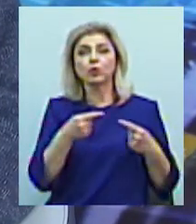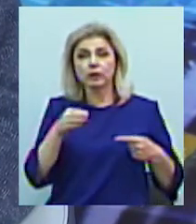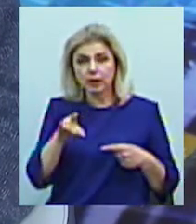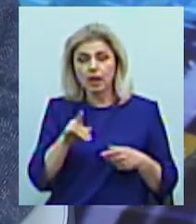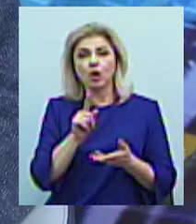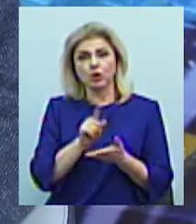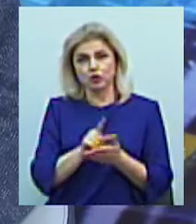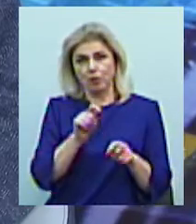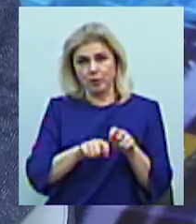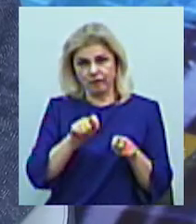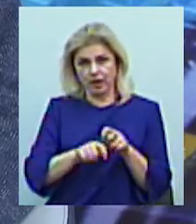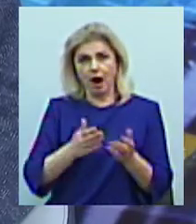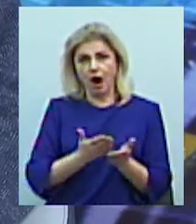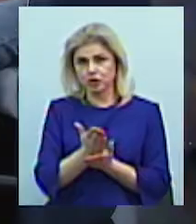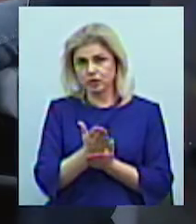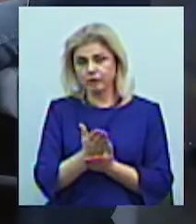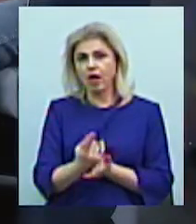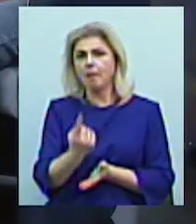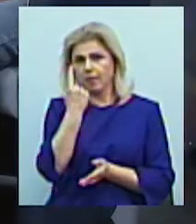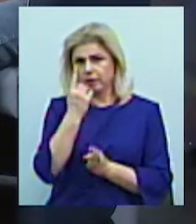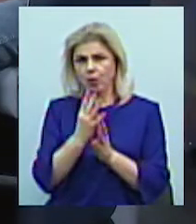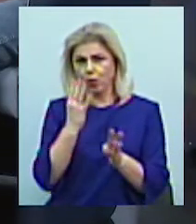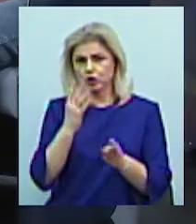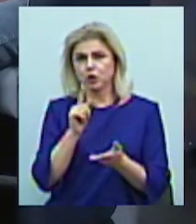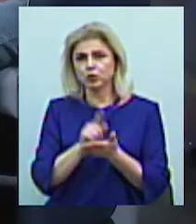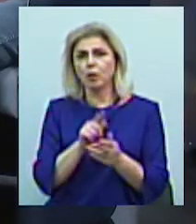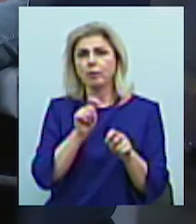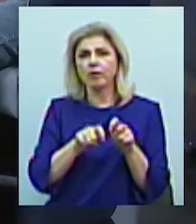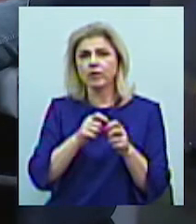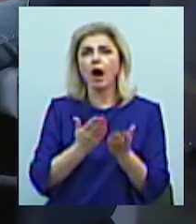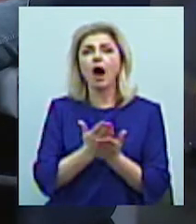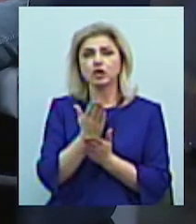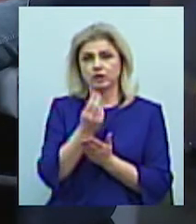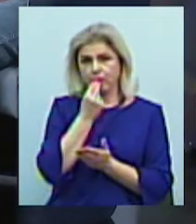качество. Существует... В першу чергу воно повинно перевіряти якість продуктів,